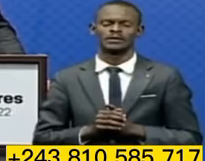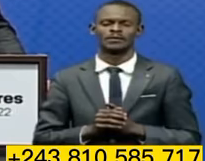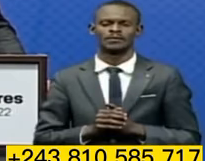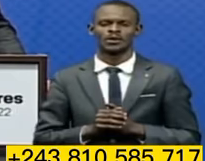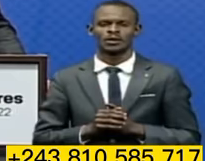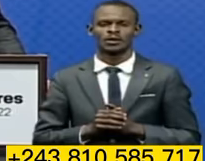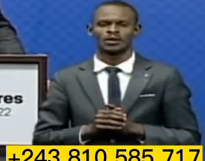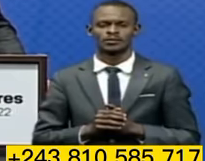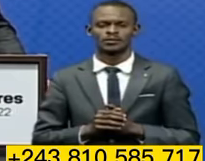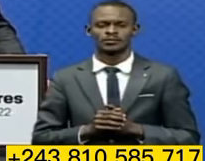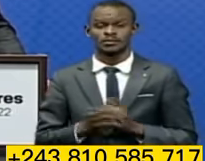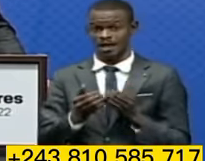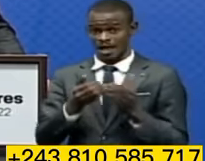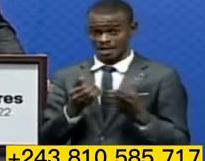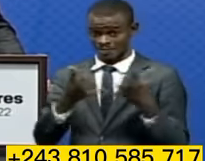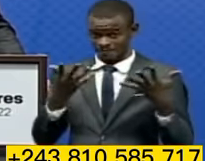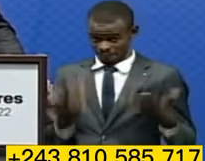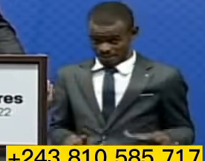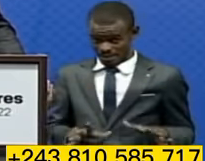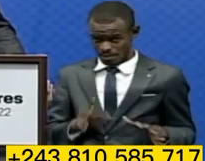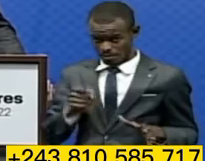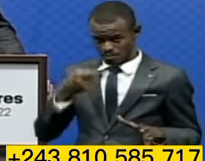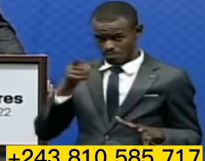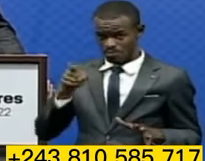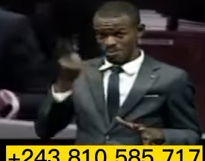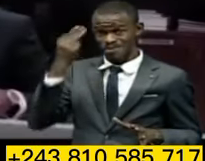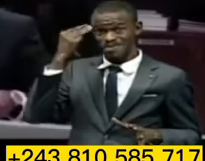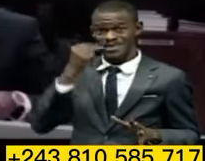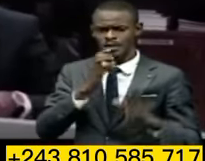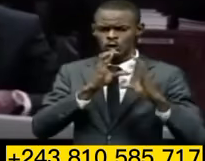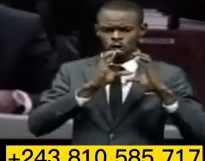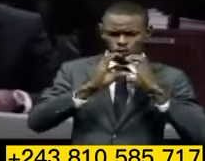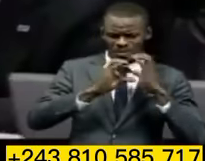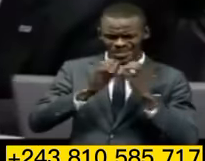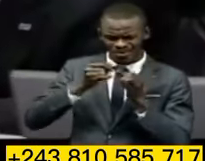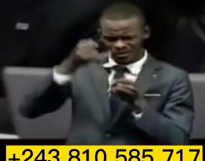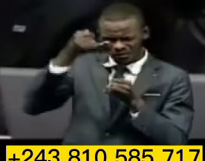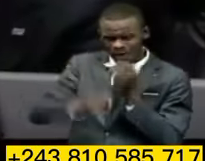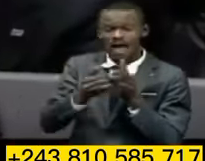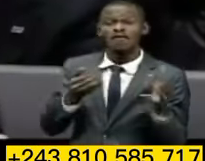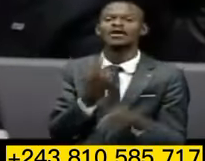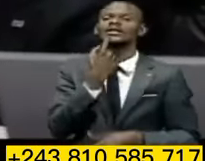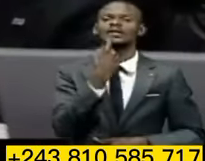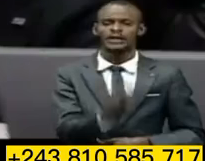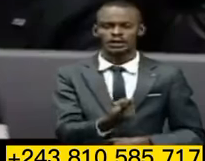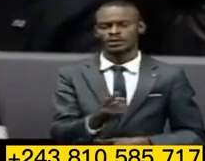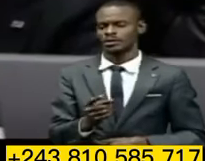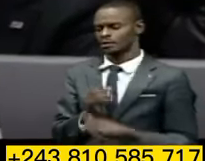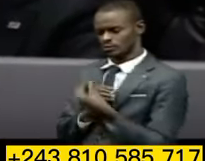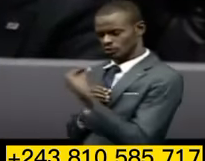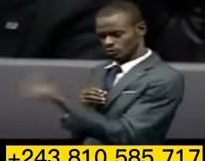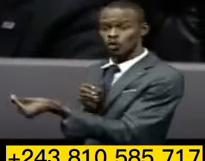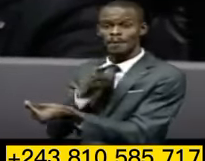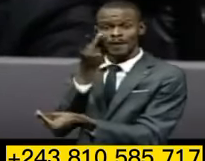organisation. Avant de terminer sa communication, le Premier ministre chef du gouvernement a spécialement donné la parole au